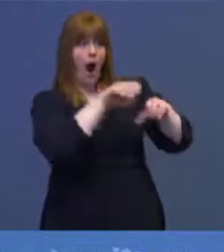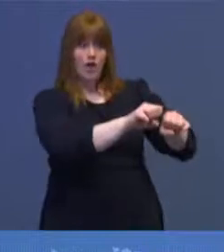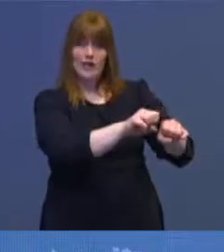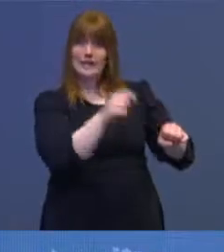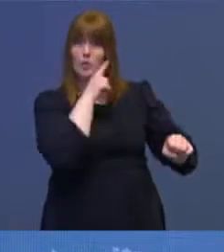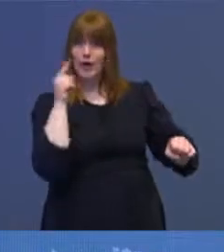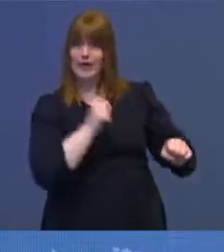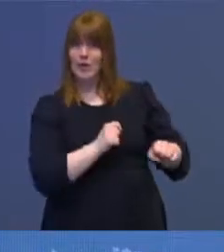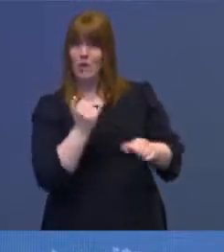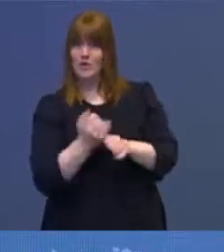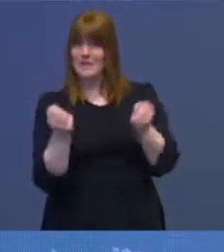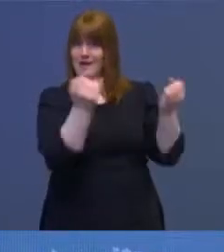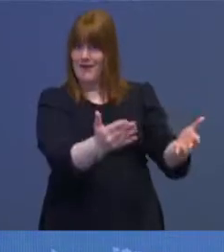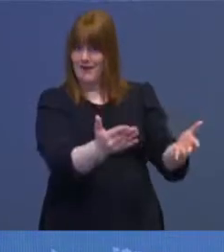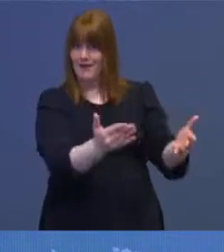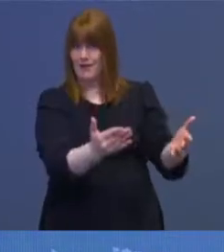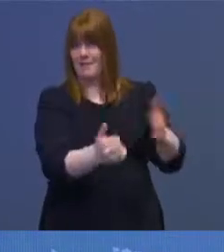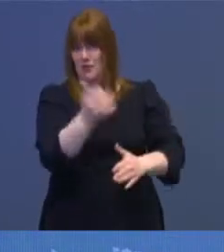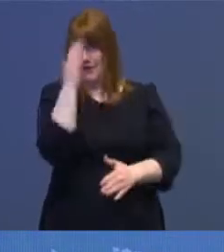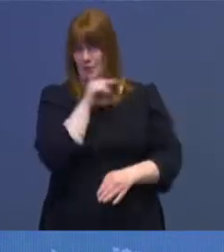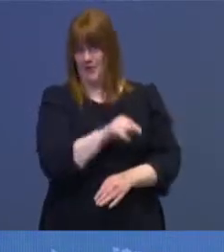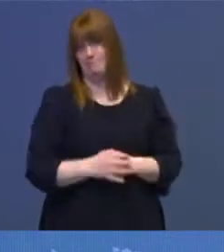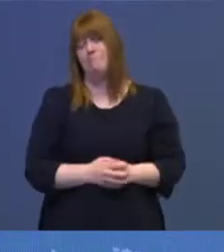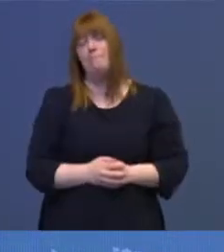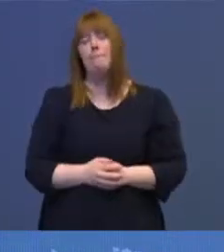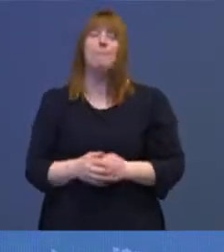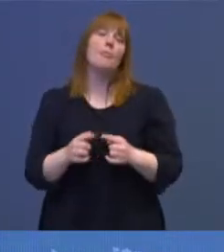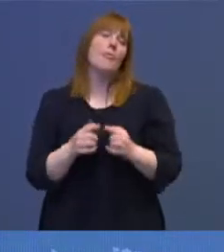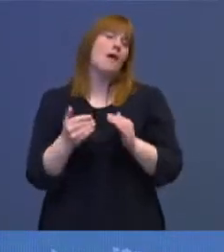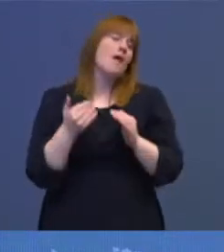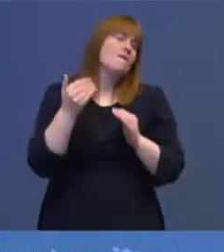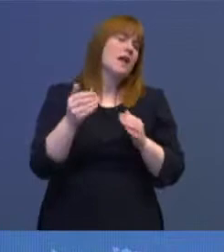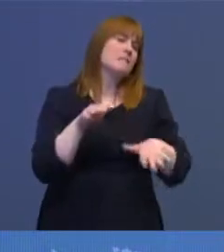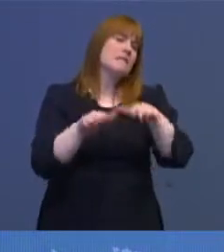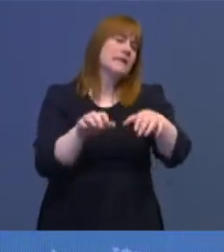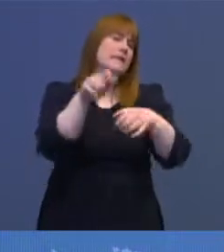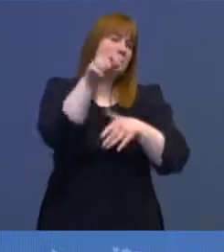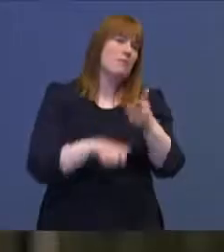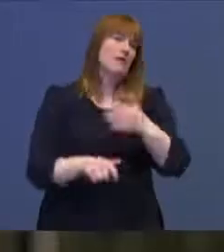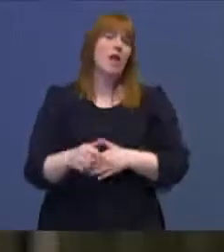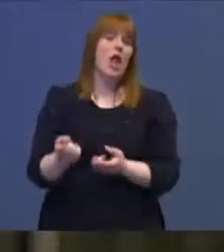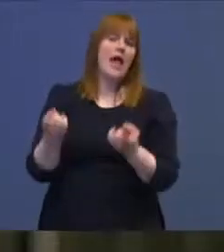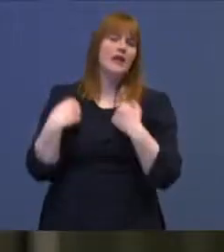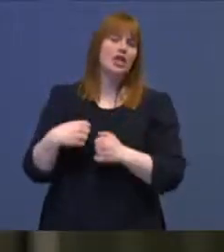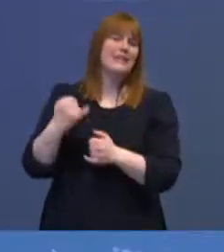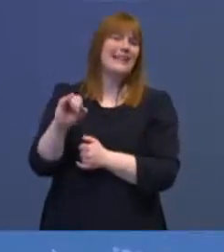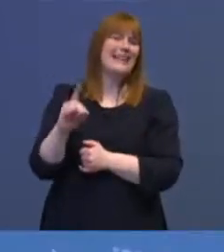skal passe på å ta vare på. Fremskrittspartiet har etterlyst ID-kontroll på grenser. Det aktuelt?